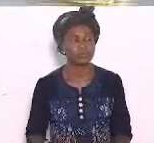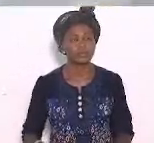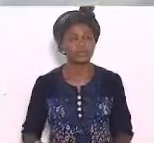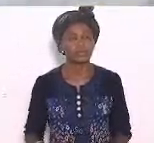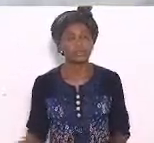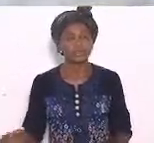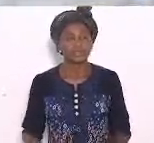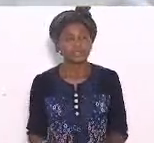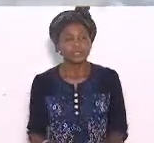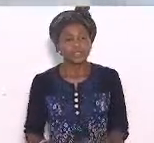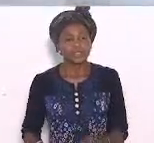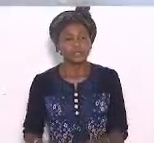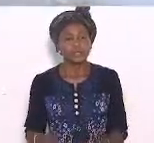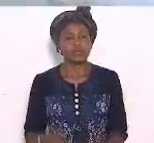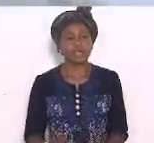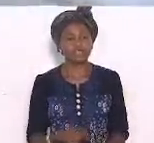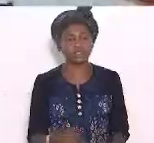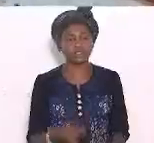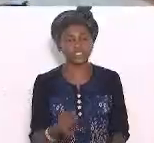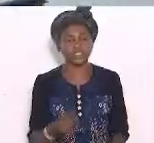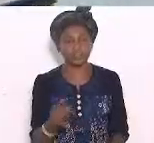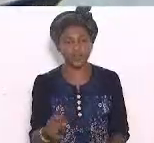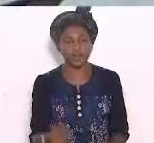la mon